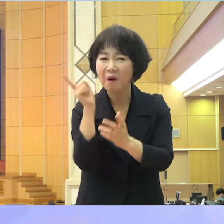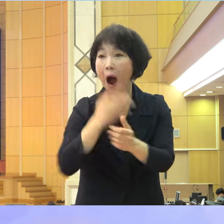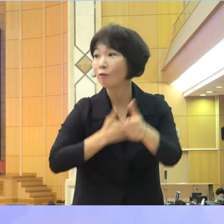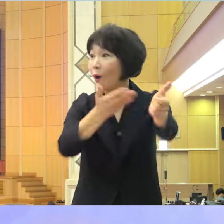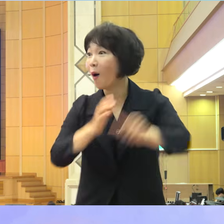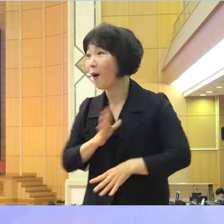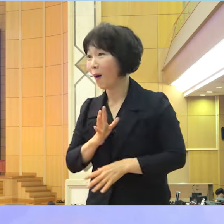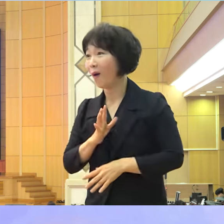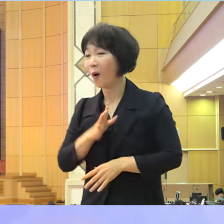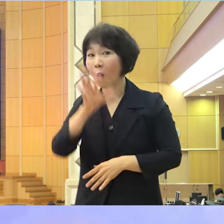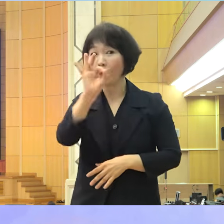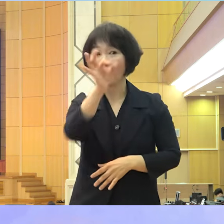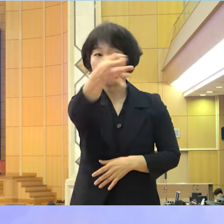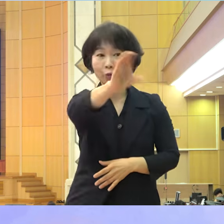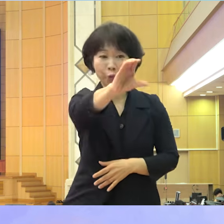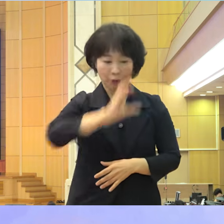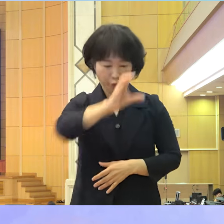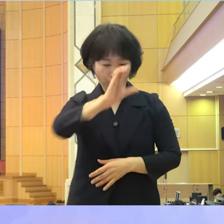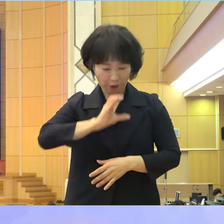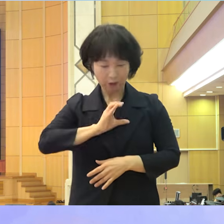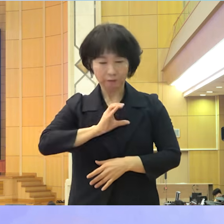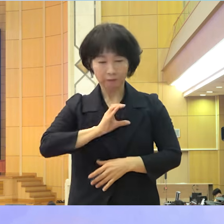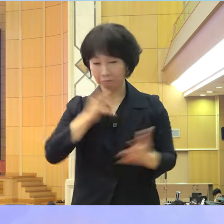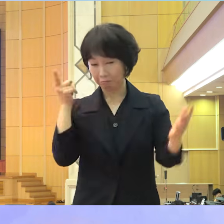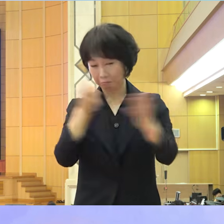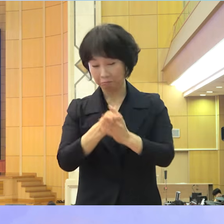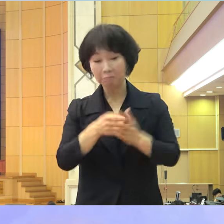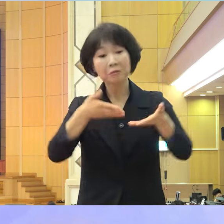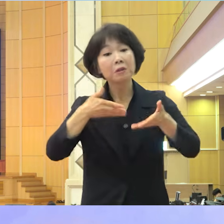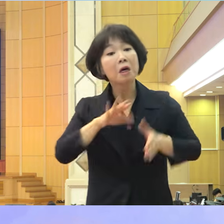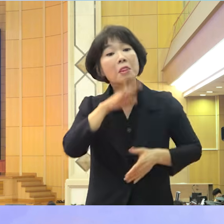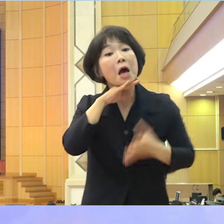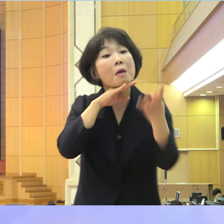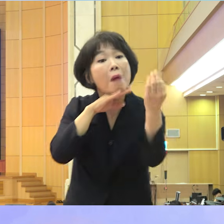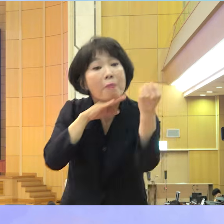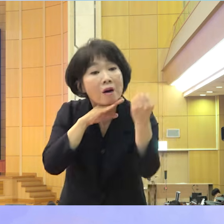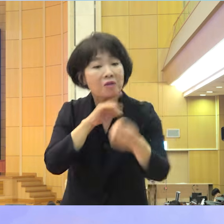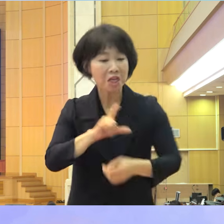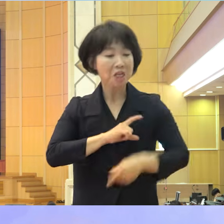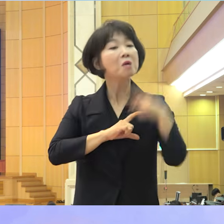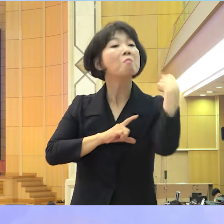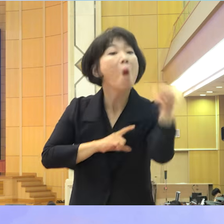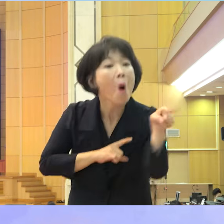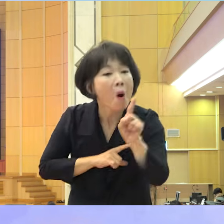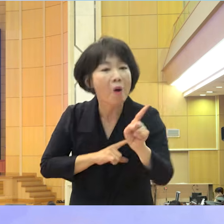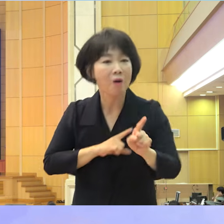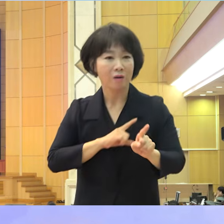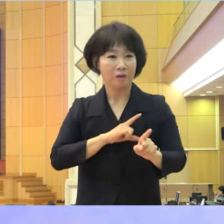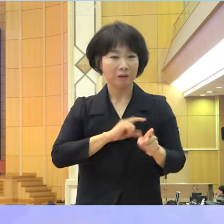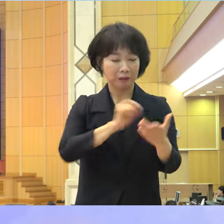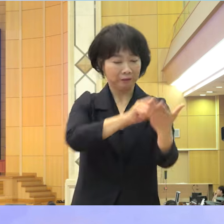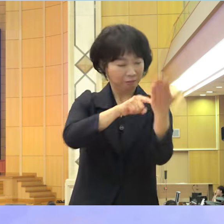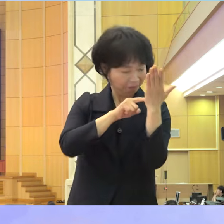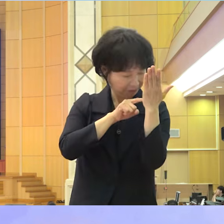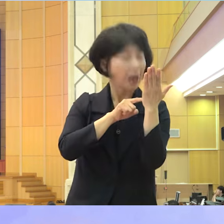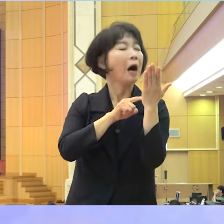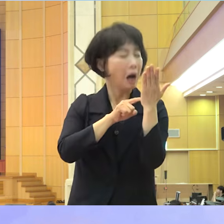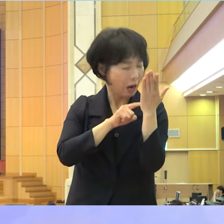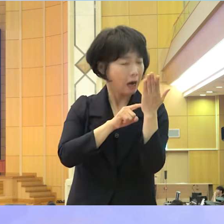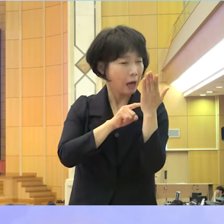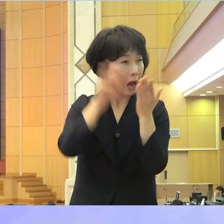그래서 그게 진짜 맞나 안 맞나를 확인하기 위해서 그 당시에 우리나라